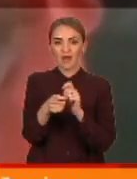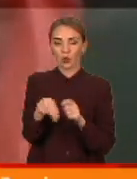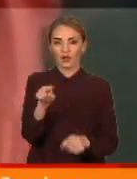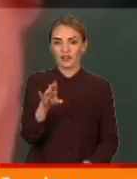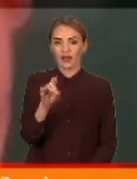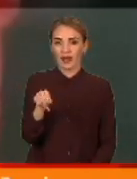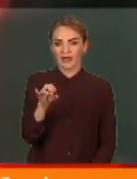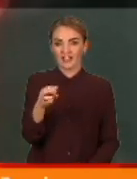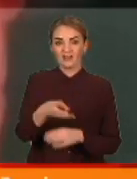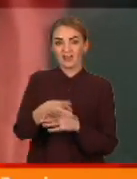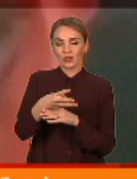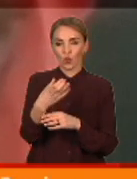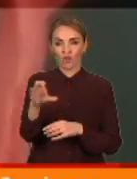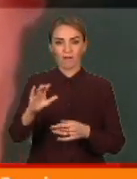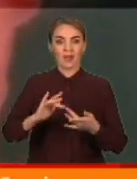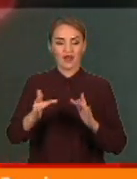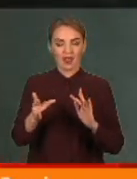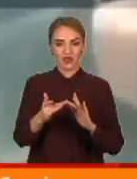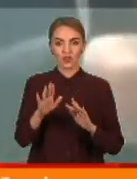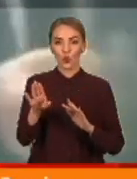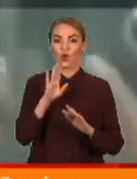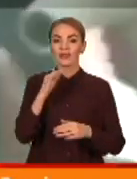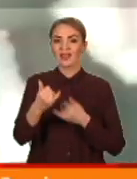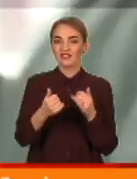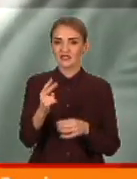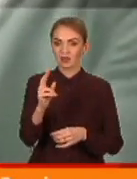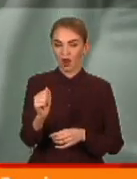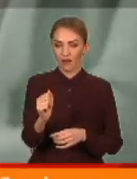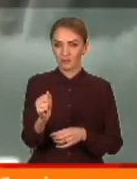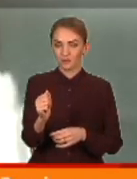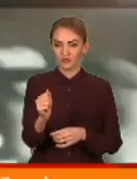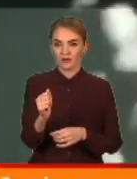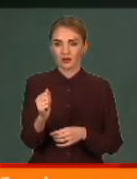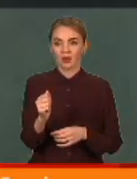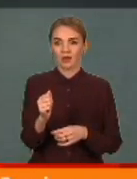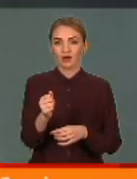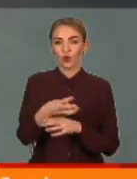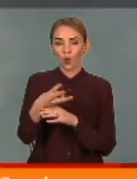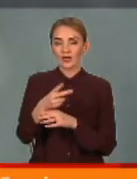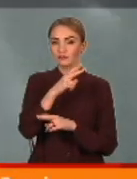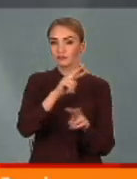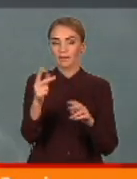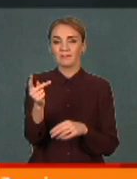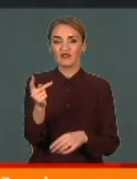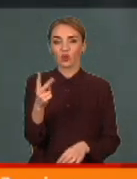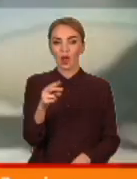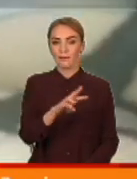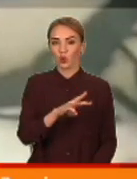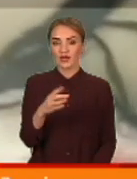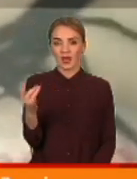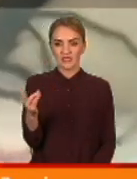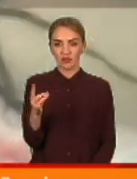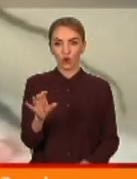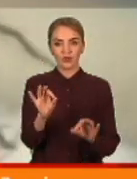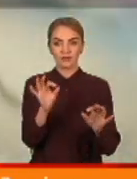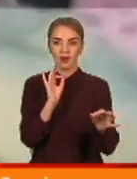дреди. Це відео прилюднила в мережі його невістка. Ролик за кілька днів переглянули 1,5 мільйона разів.